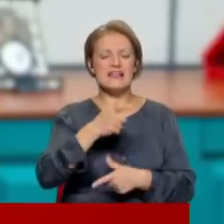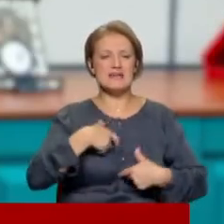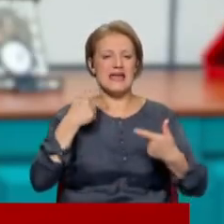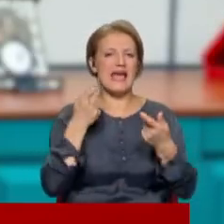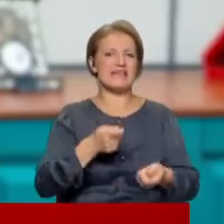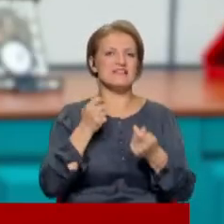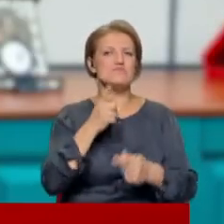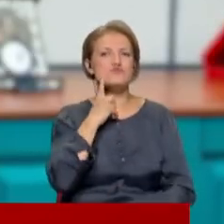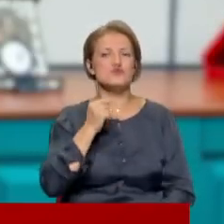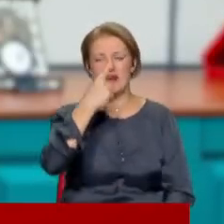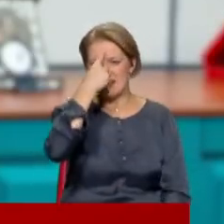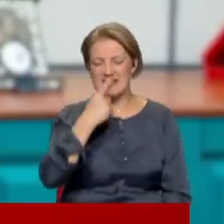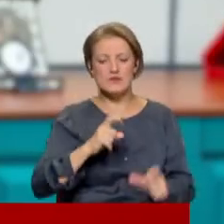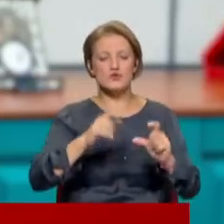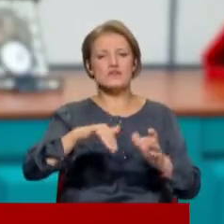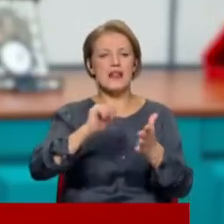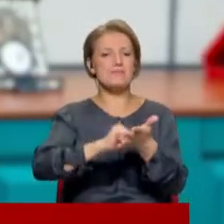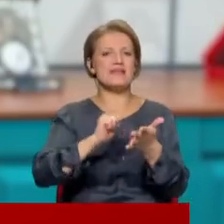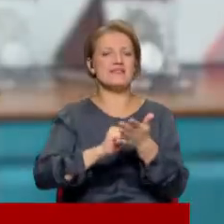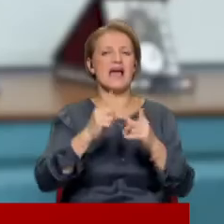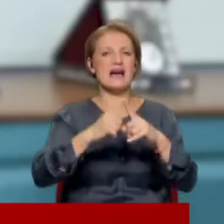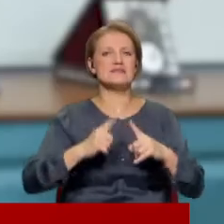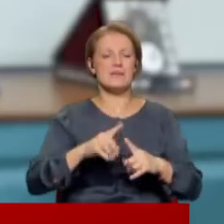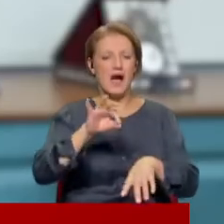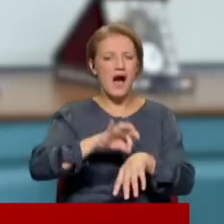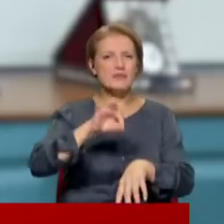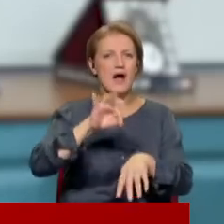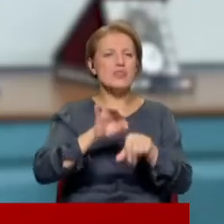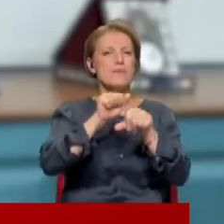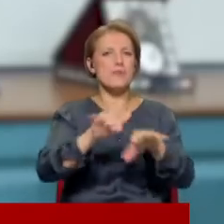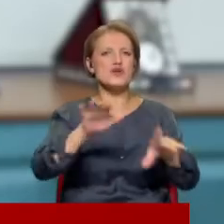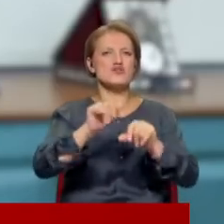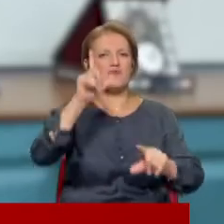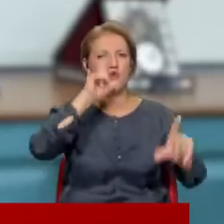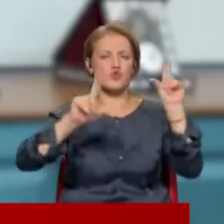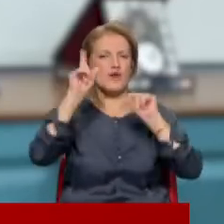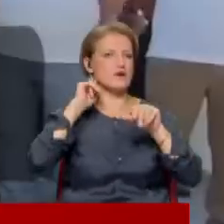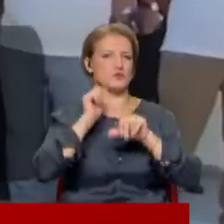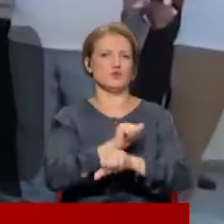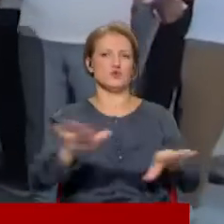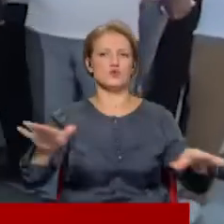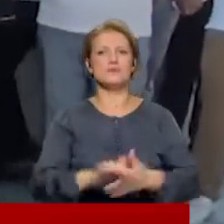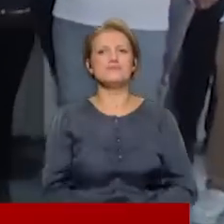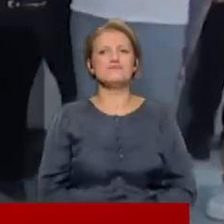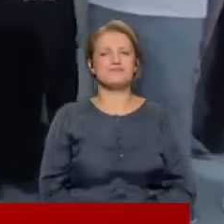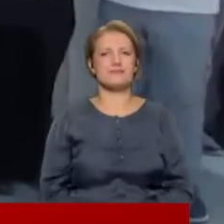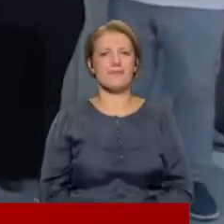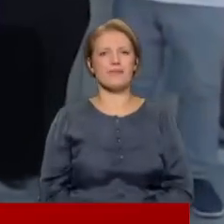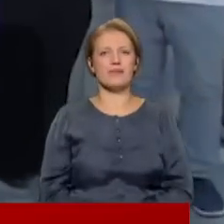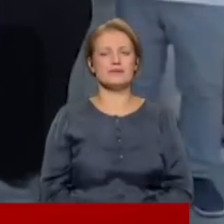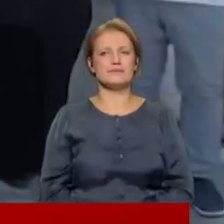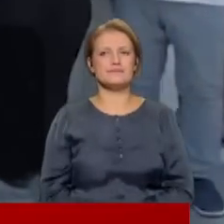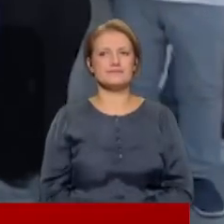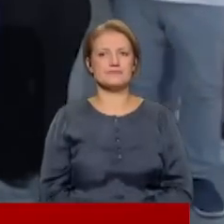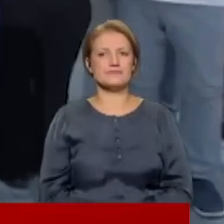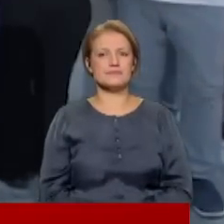Eğitim Müdürlüğü'nün resmi sosyal medya hesabından an be an paylaşılan fotoğraflarla duyuruldu. 45 çocuğa yönelik